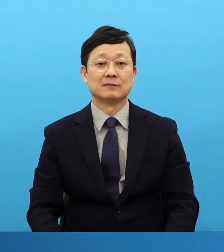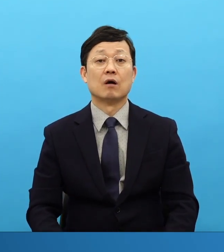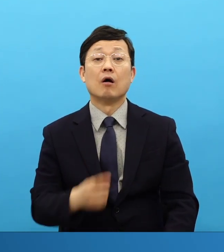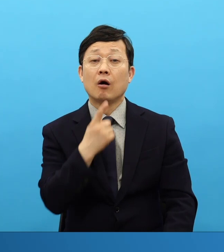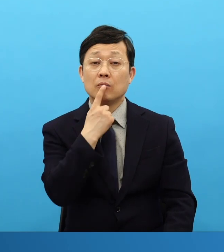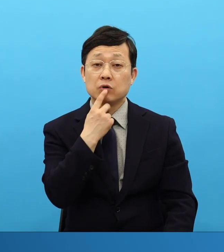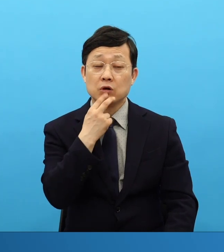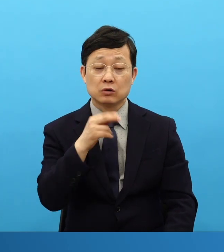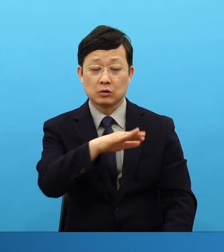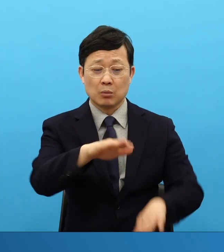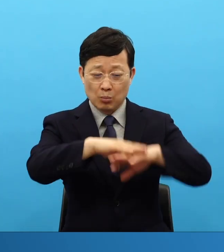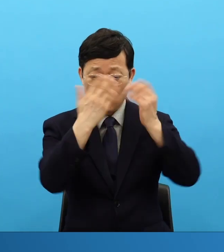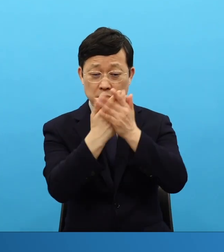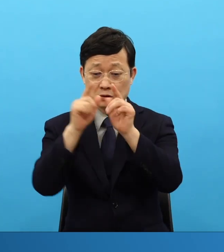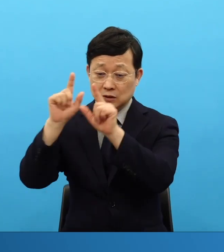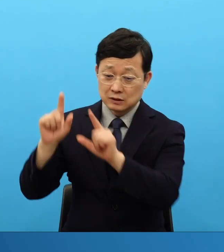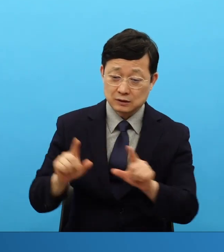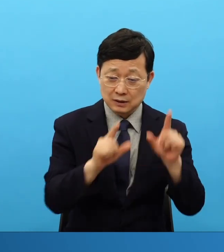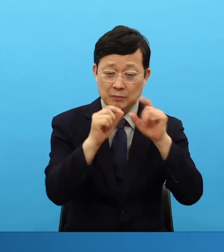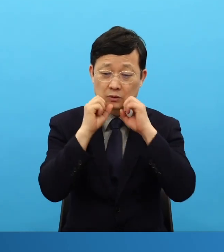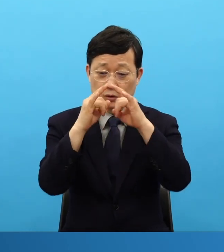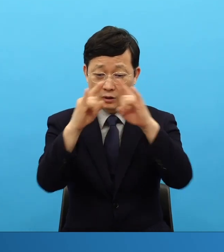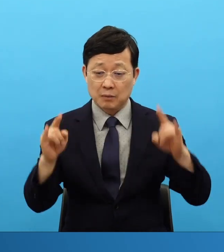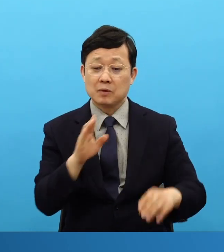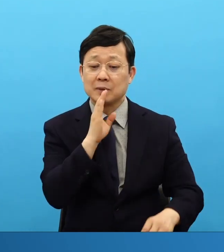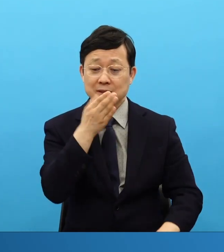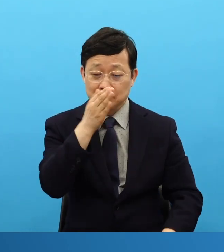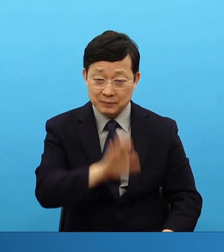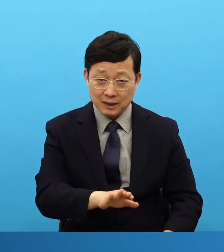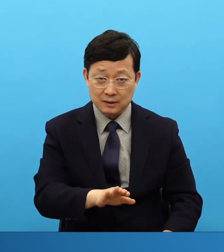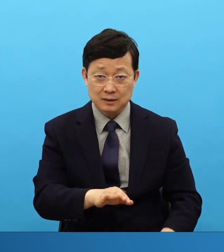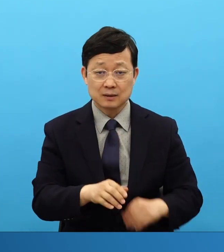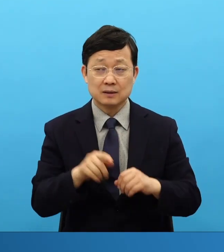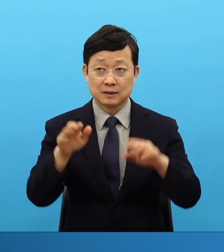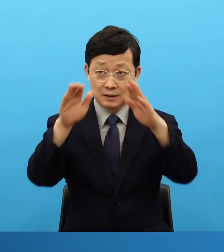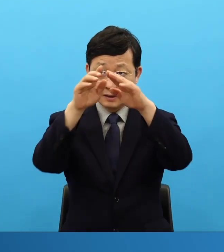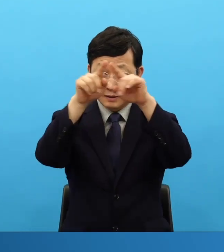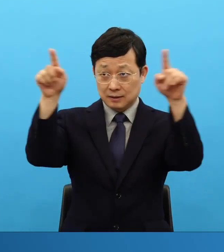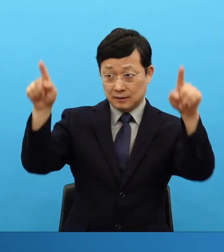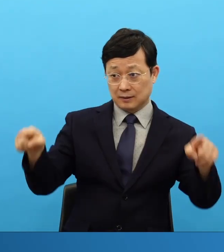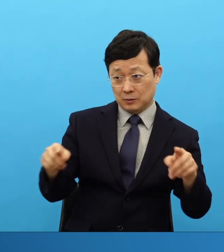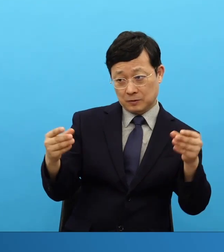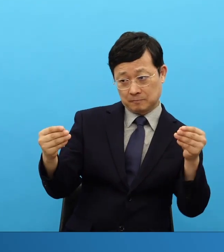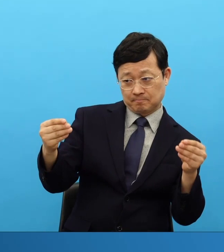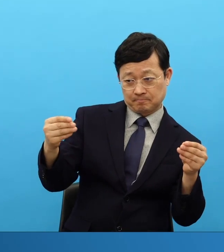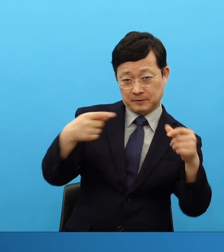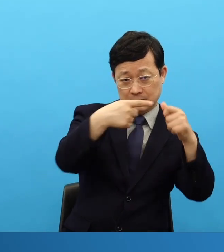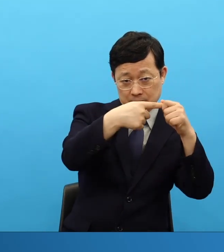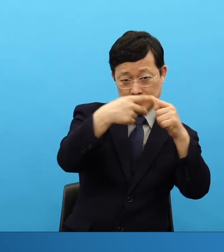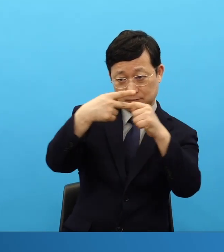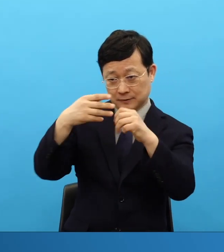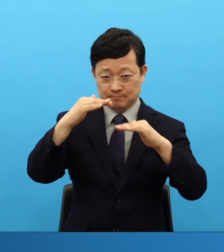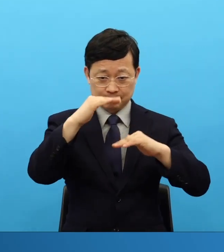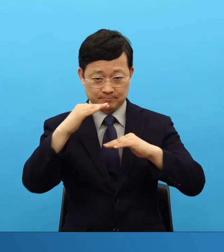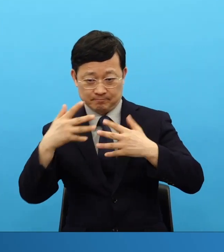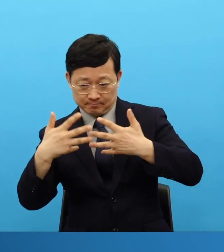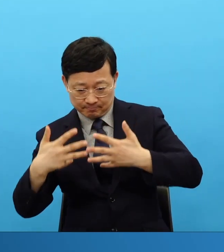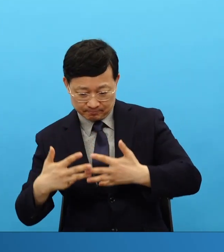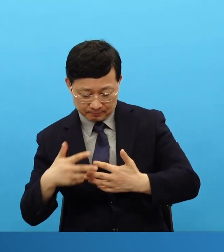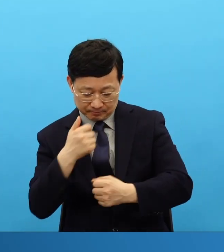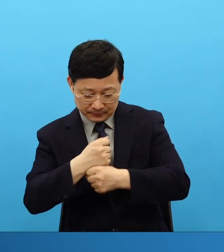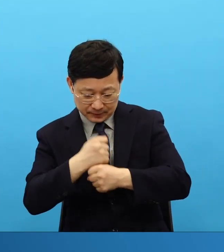모든 삶이 캠프지. No, of course our entire life is camp. 키는 이게 만들어지는 걸 말해요. But our key is to establish this.